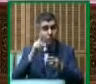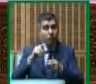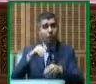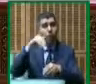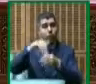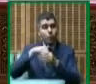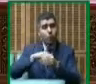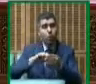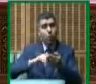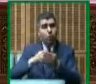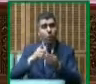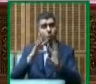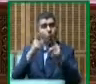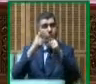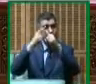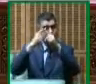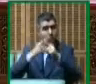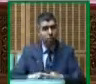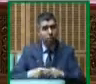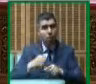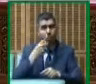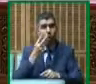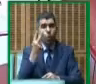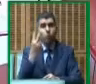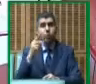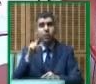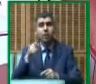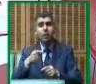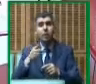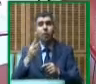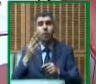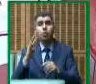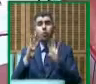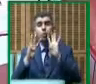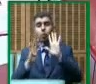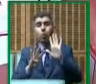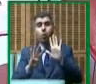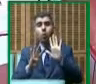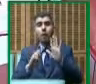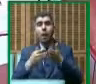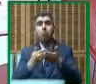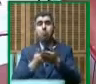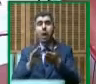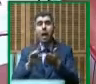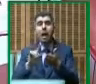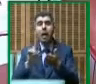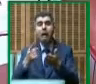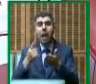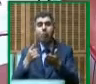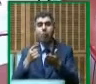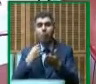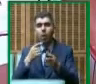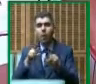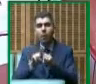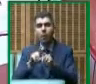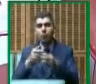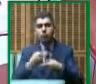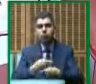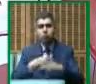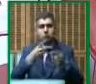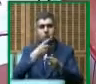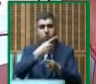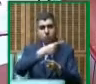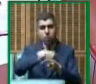وزارة المالية بلغ 2.9 مليار درهم، وللأسف يقع ترويج معطيات